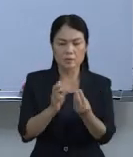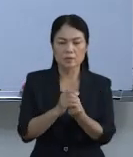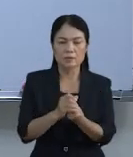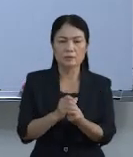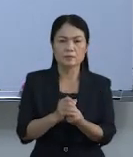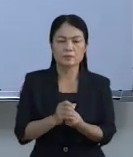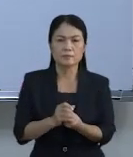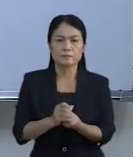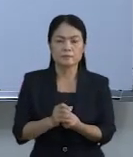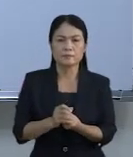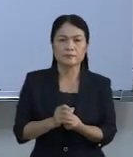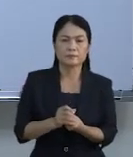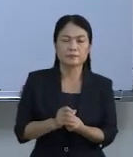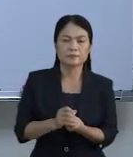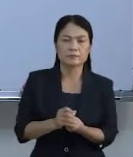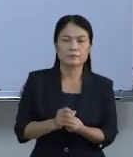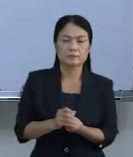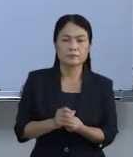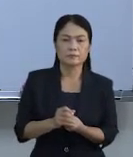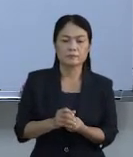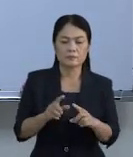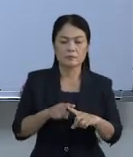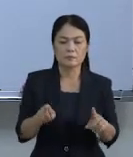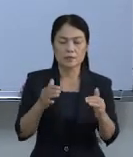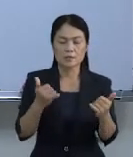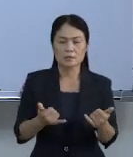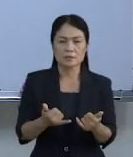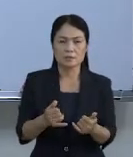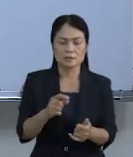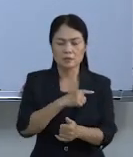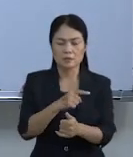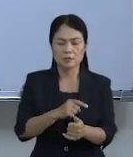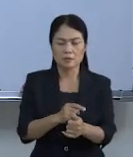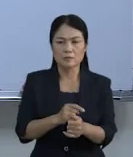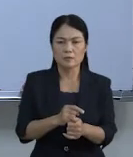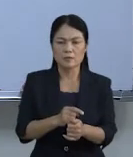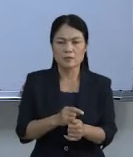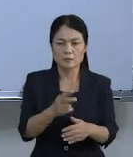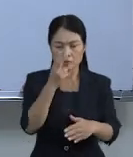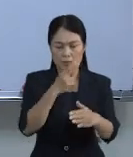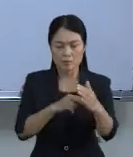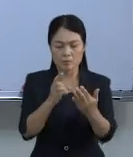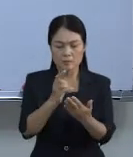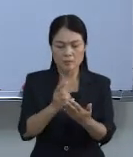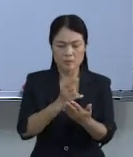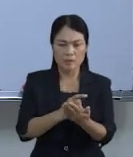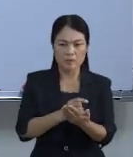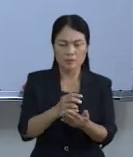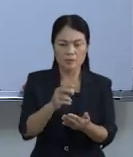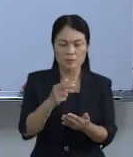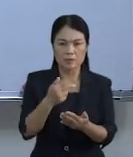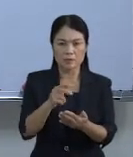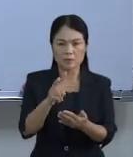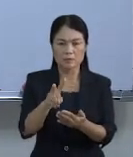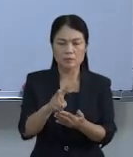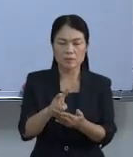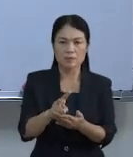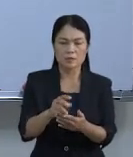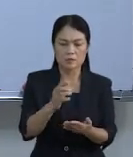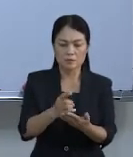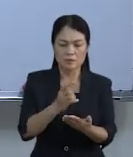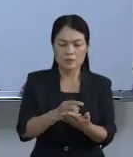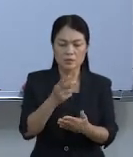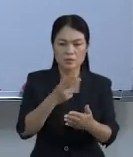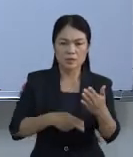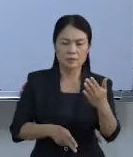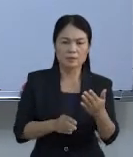chấm nuôn nè chấm nuôn phần tay lời ní dưỡng con xạ tì mới dưỡng mê riêng tí tí pì ta mê riêng tí pì mê riêng ấy